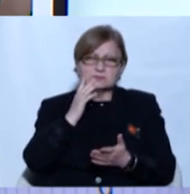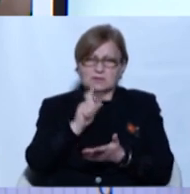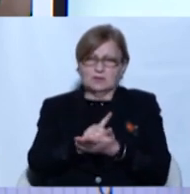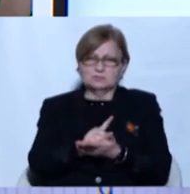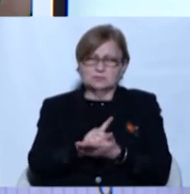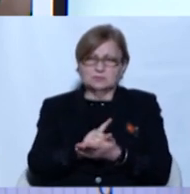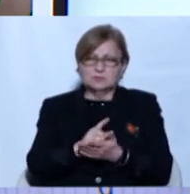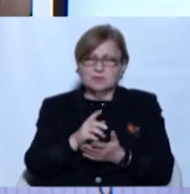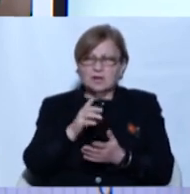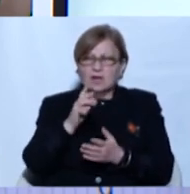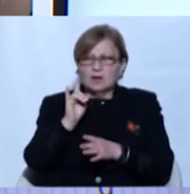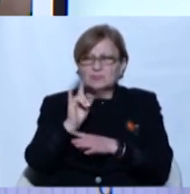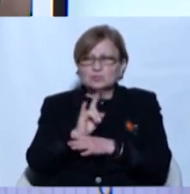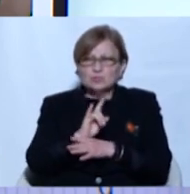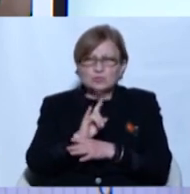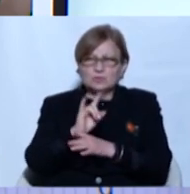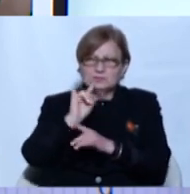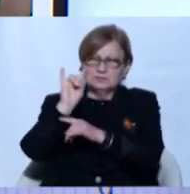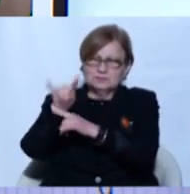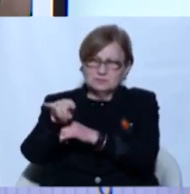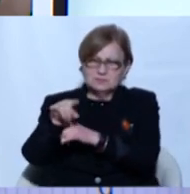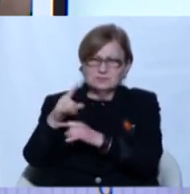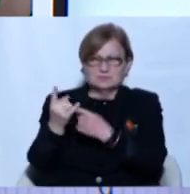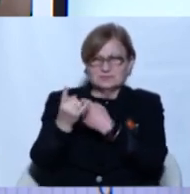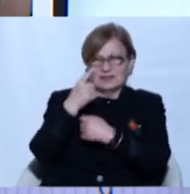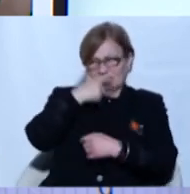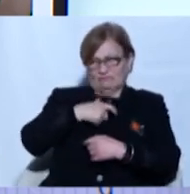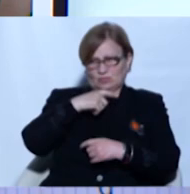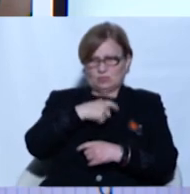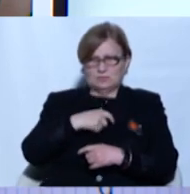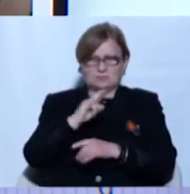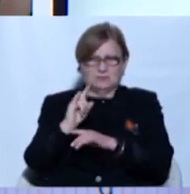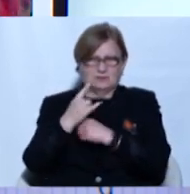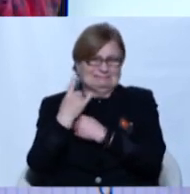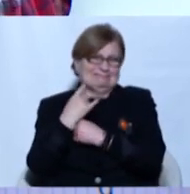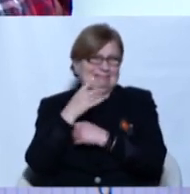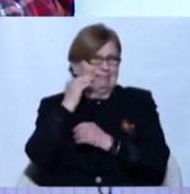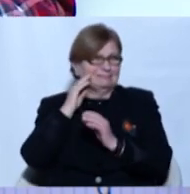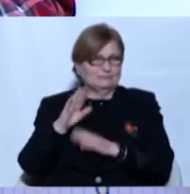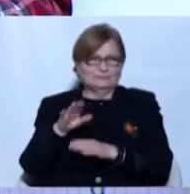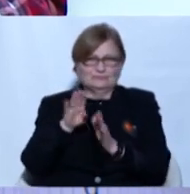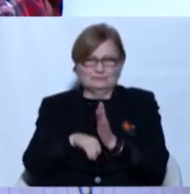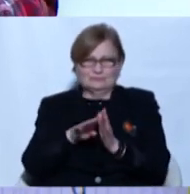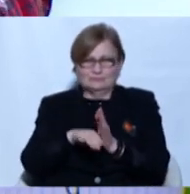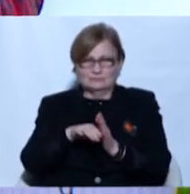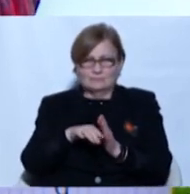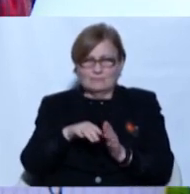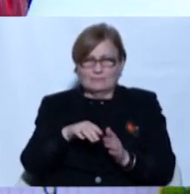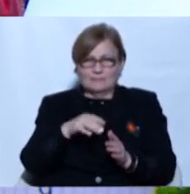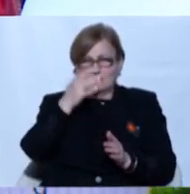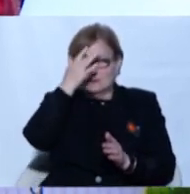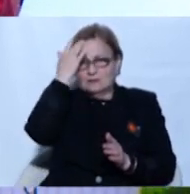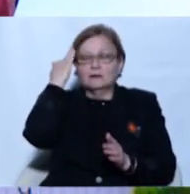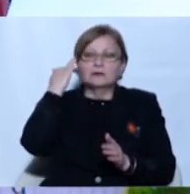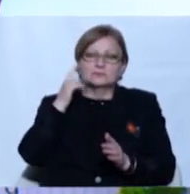ნებისმიერი თავის მოტყუება, მისი დამოკიდებულება ესეთია, გურამიშვილი ამას გეუბნება, ნებისმიერი თავის ყურდვალისზე